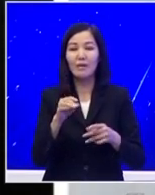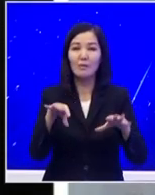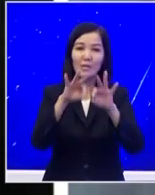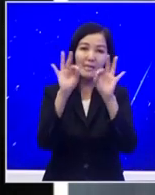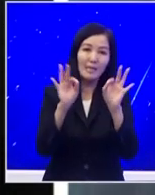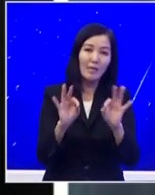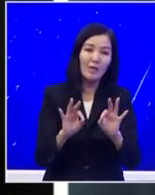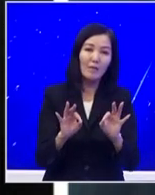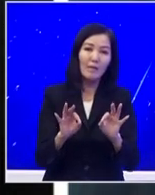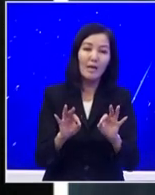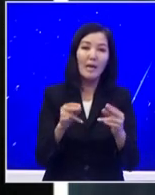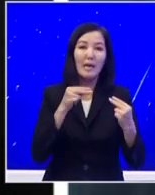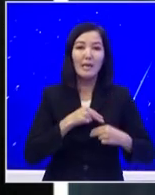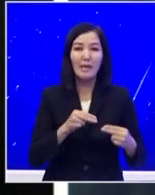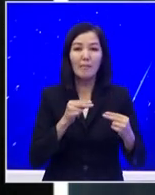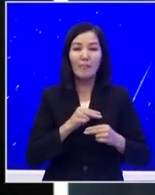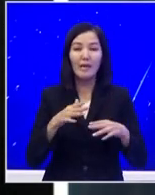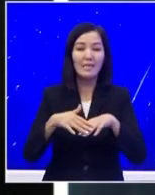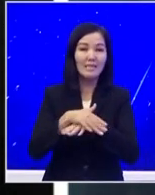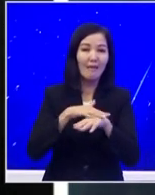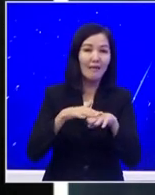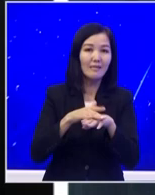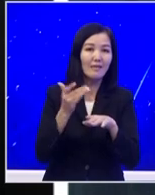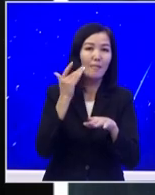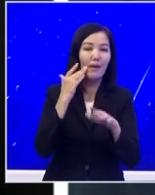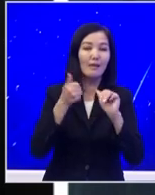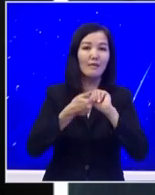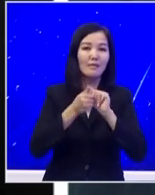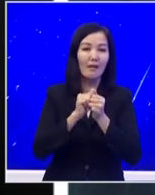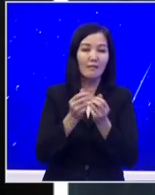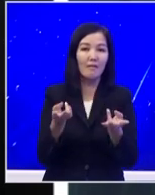жарқын бейнесі елеулі еңбегі ел санасында сақталады.